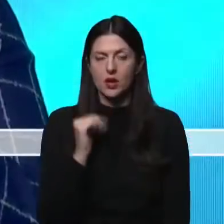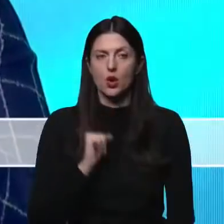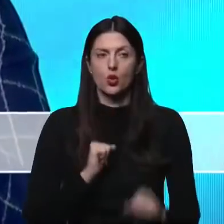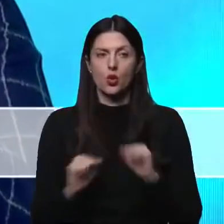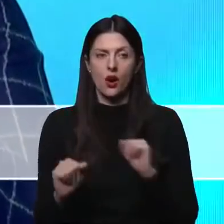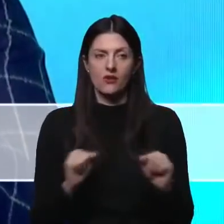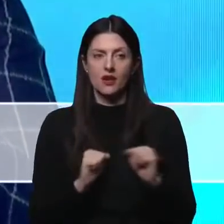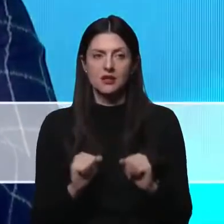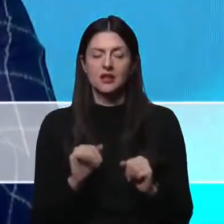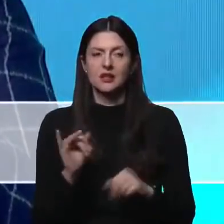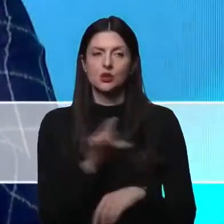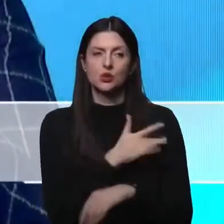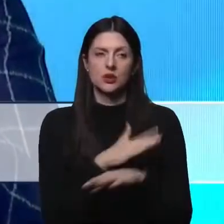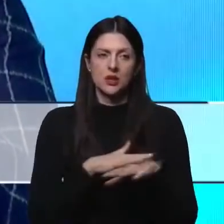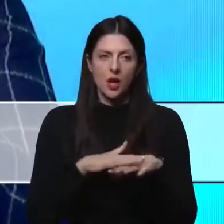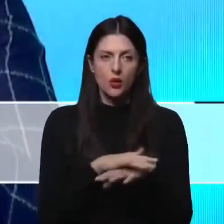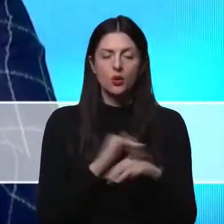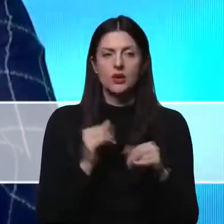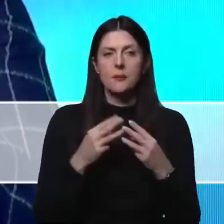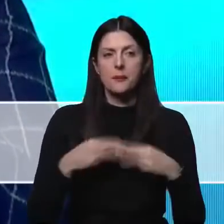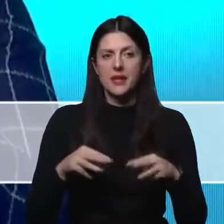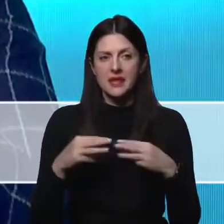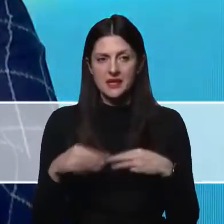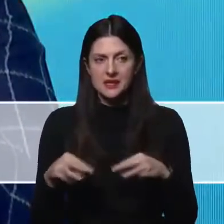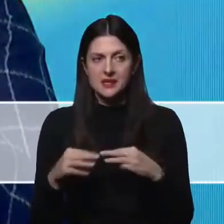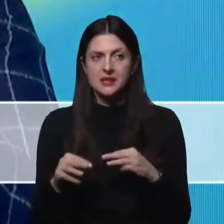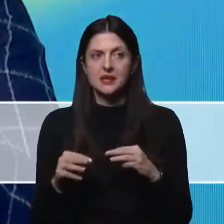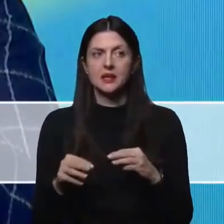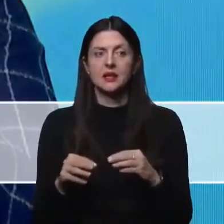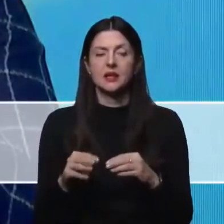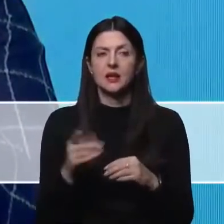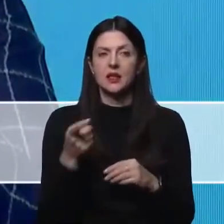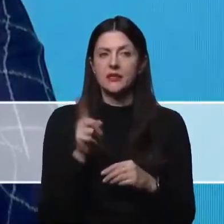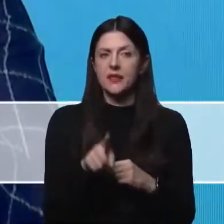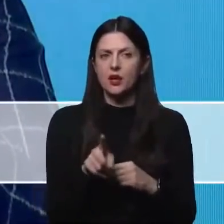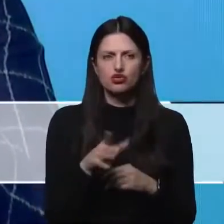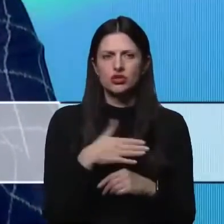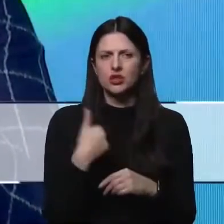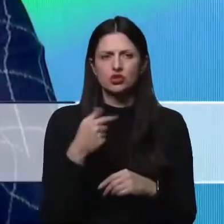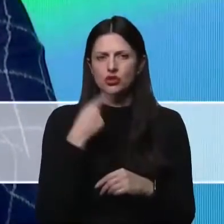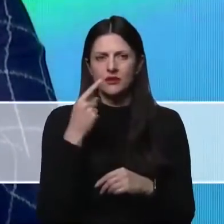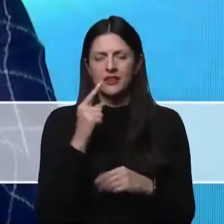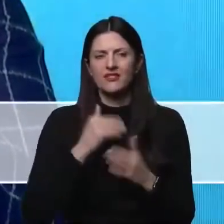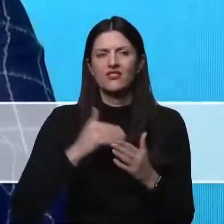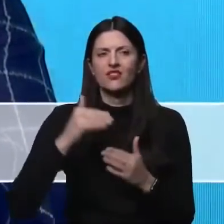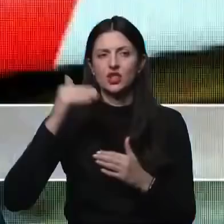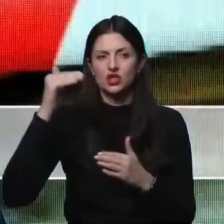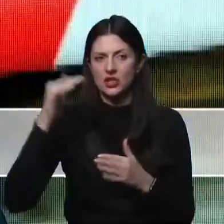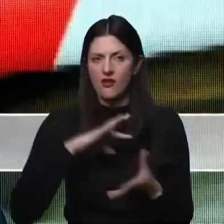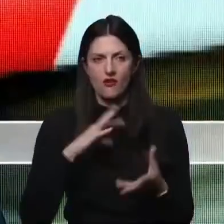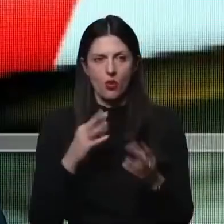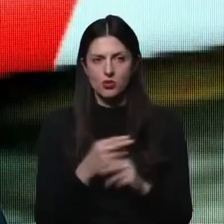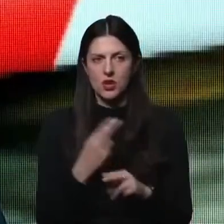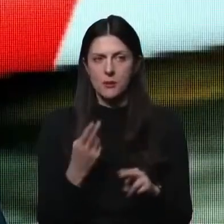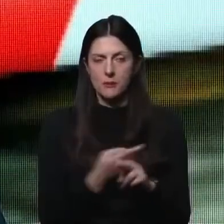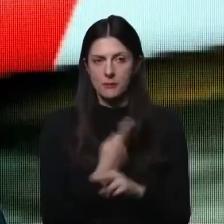руководители и слуги народа, и министры, и я даже не хочу говорить выше, ездят вообще без охраны,